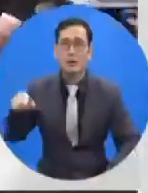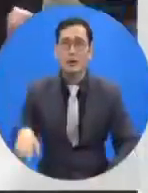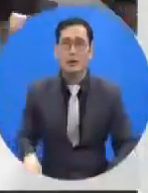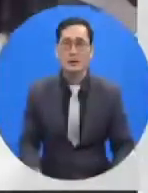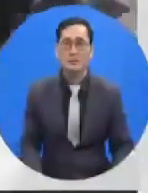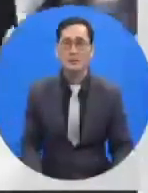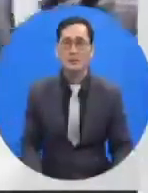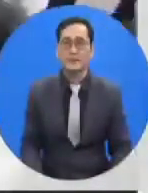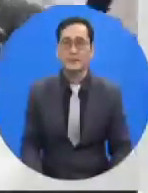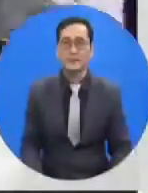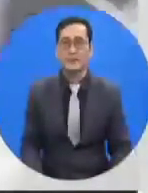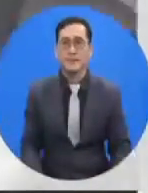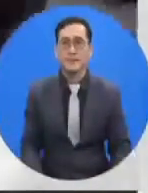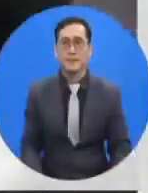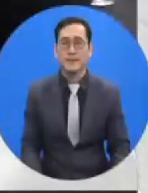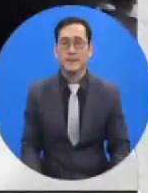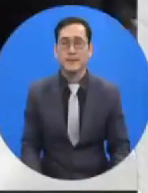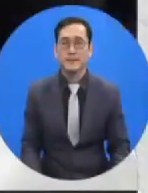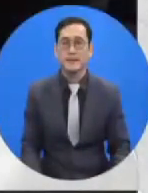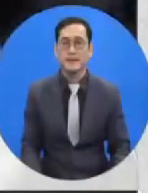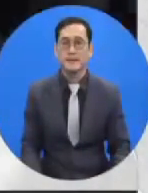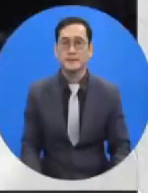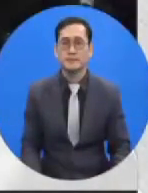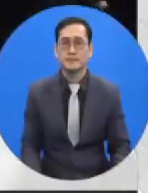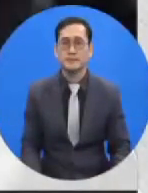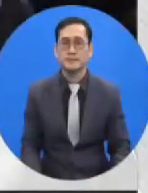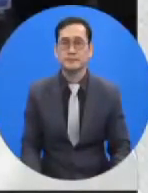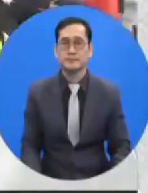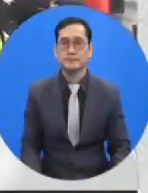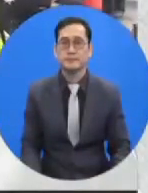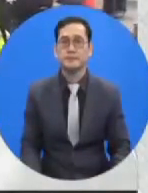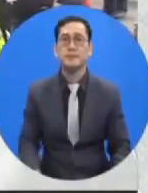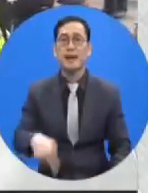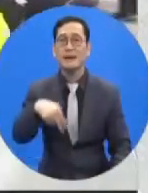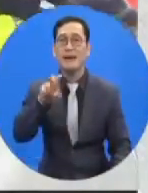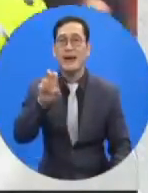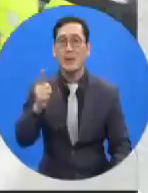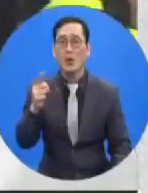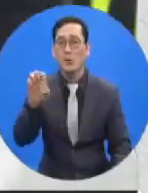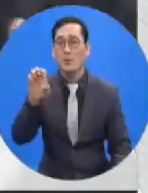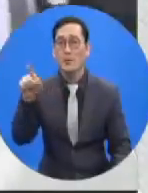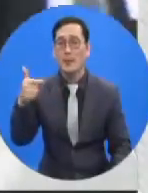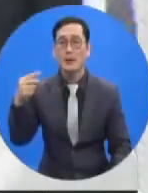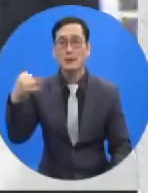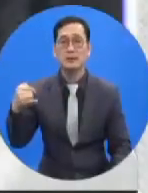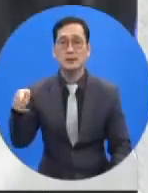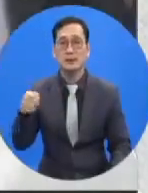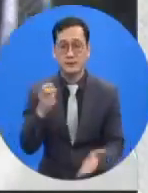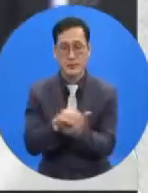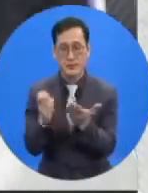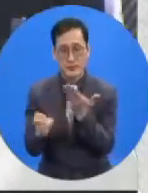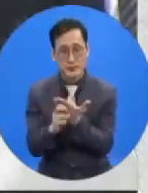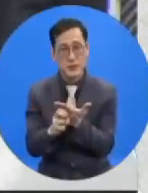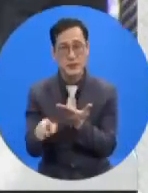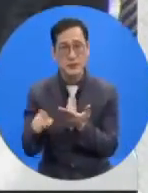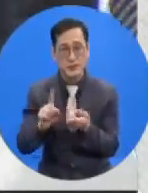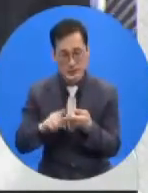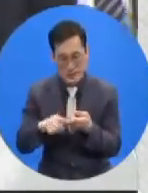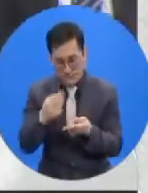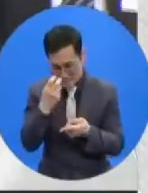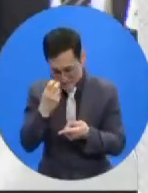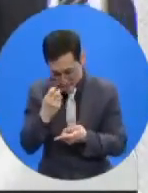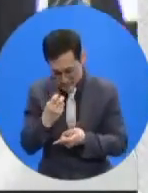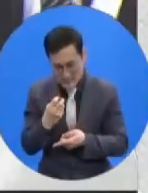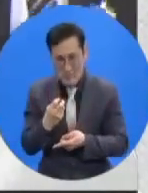내용은 핵심은 사모펀드의 그 내용에 관한 위법이냐 불법이냐 얼만큼 위법이냐 입시부지 그렇게 나가야 되는데